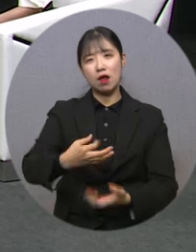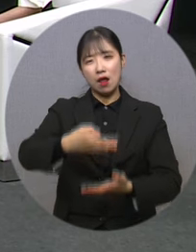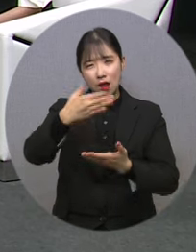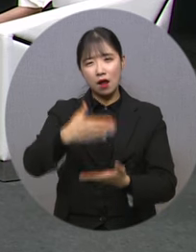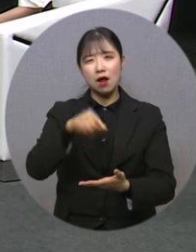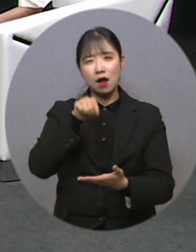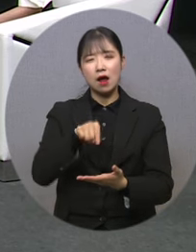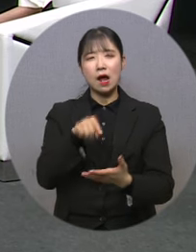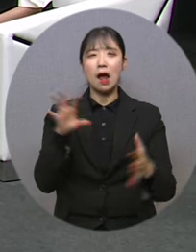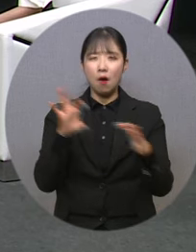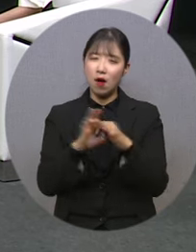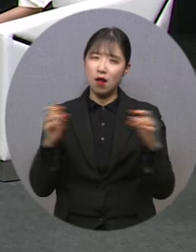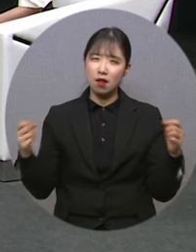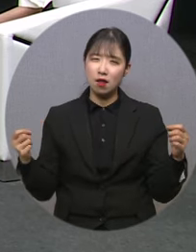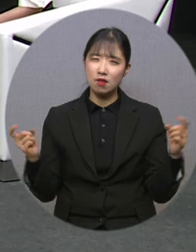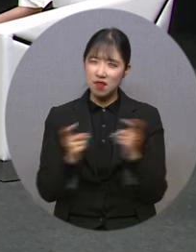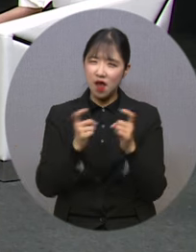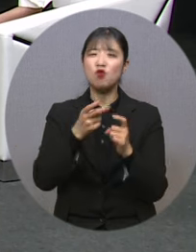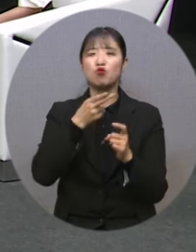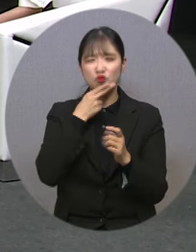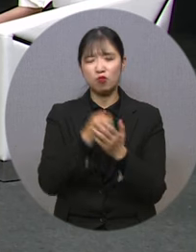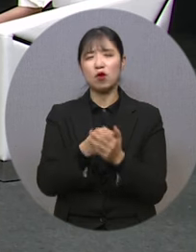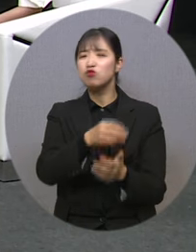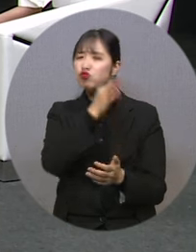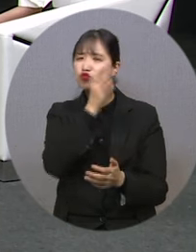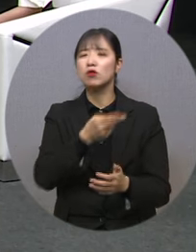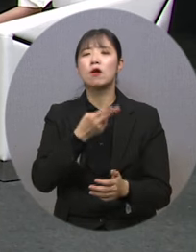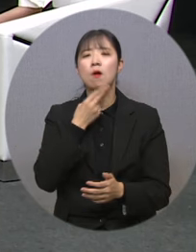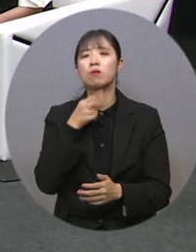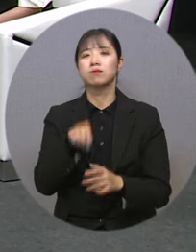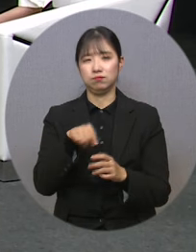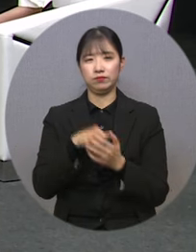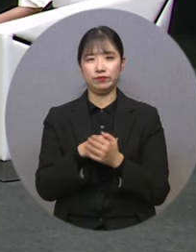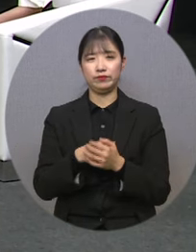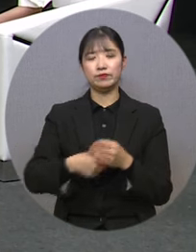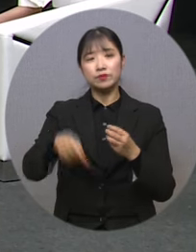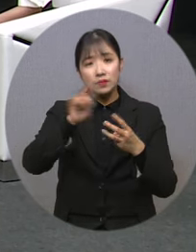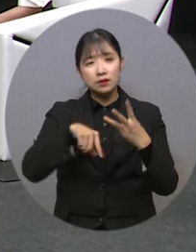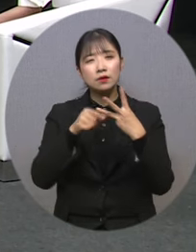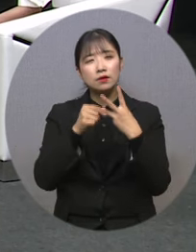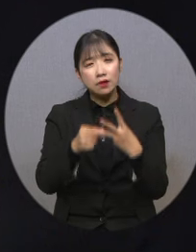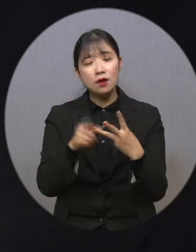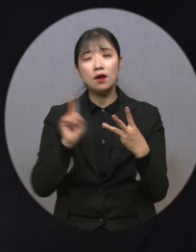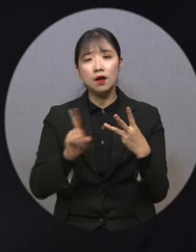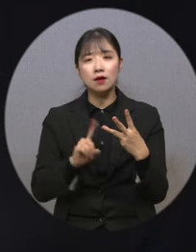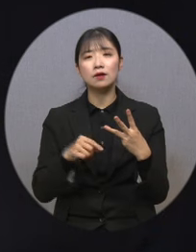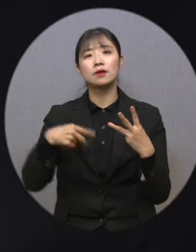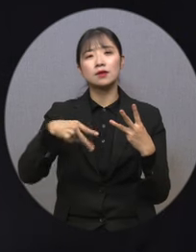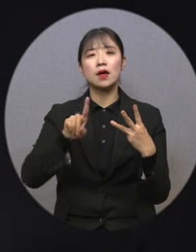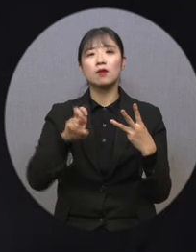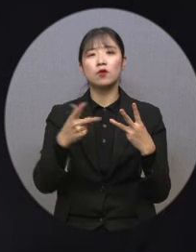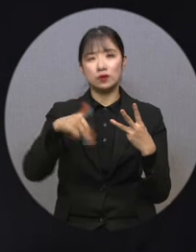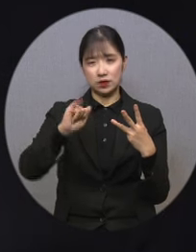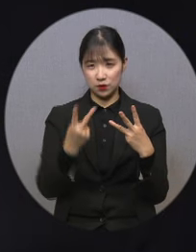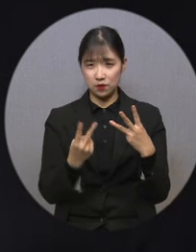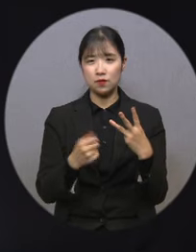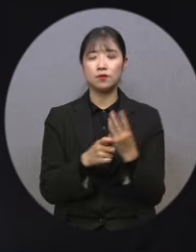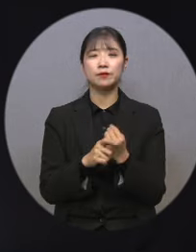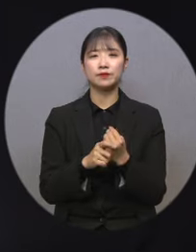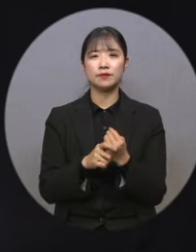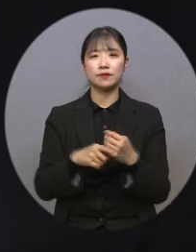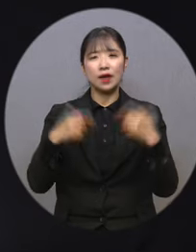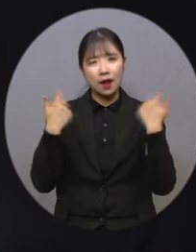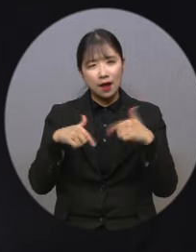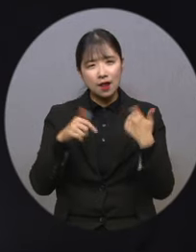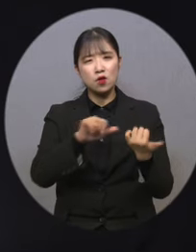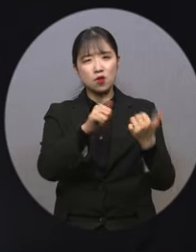하고 부모님한테 부끄럽지 않게 해야 되는 거죠. 마지막 세 번째 효도는 사모지요.